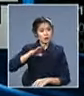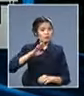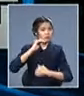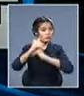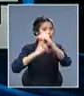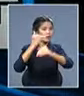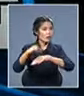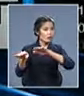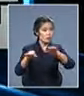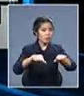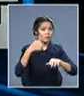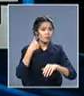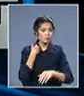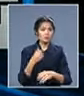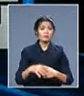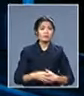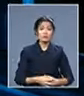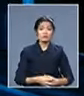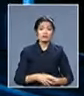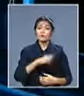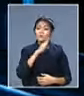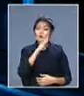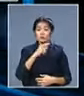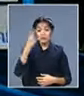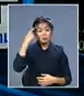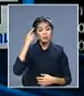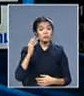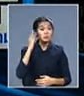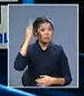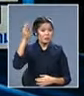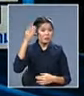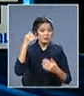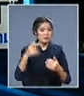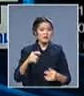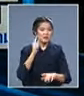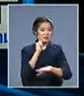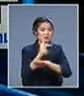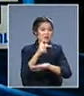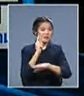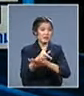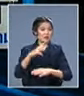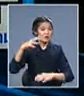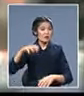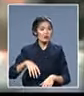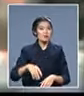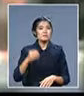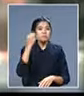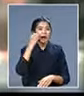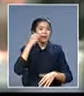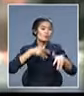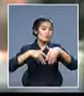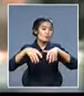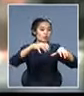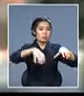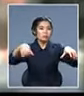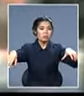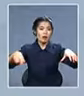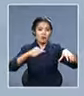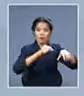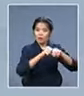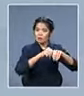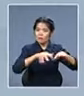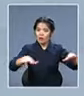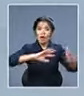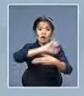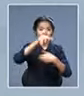การรองรับหลายๆอย่างนะครับ ที ่ดูครับว่าต่อไปนี้เนี่ยอินเทอร์เน็ตจะเข้าถึงทุกๆหมู่บ้านจากเดิมที่บางคนบางหมู่บ้านเนี่ยเมื่อก่อนอินเทอร์เน็ตไม่เคยมีใช้เลย